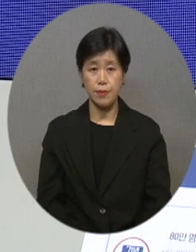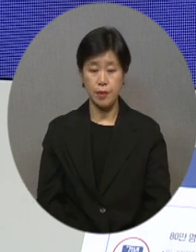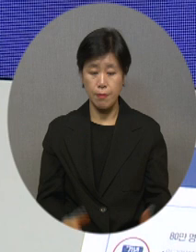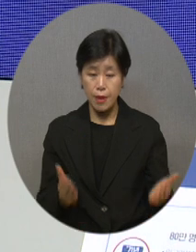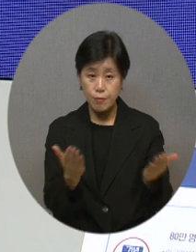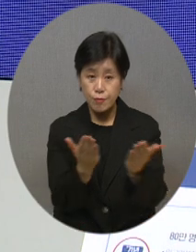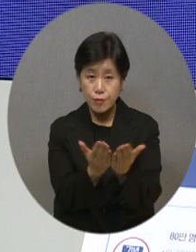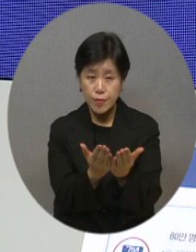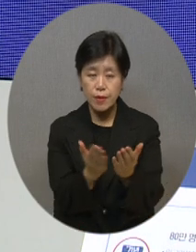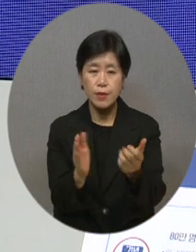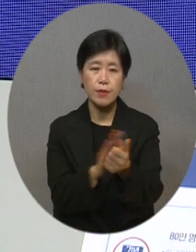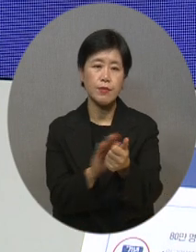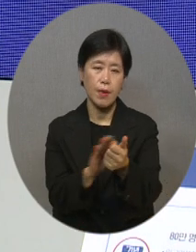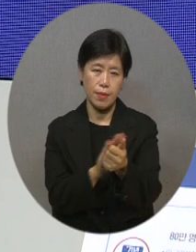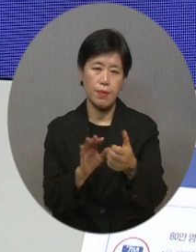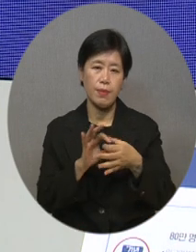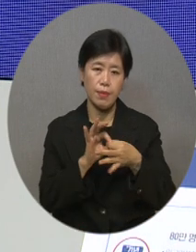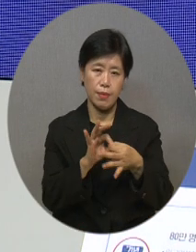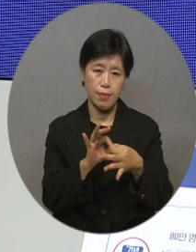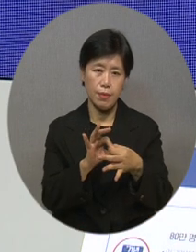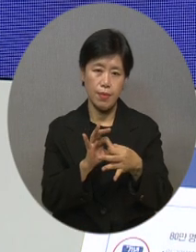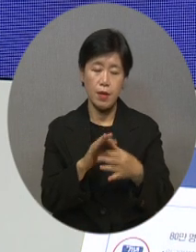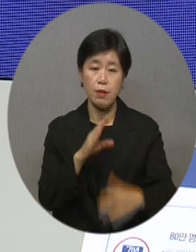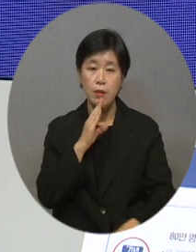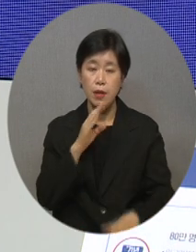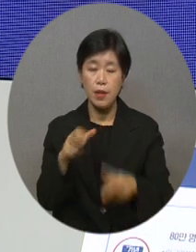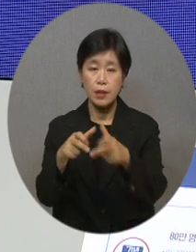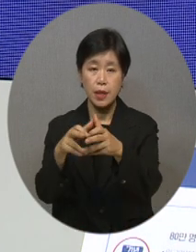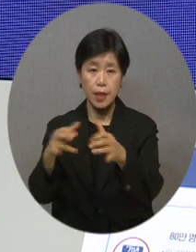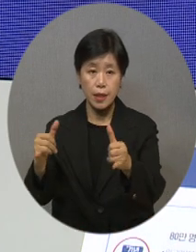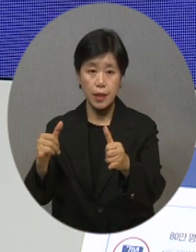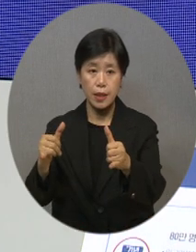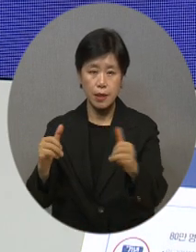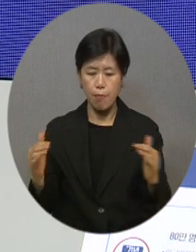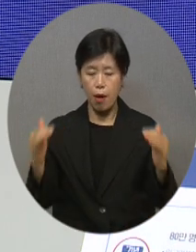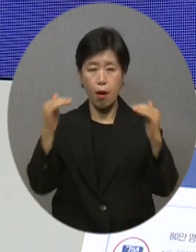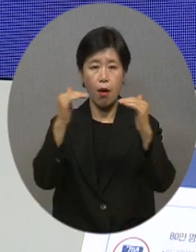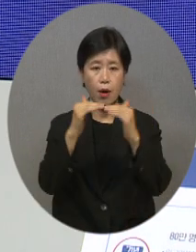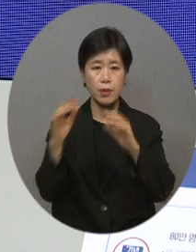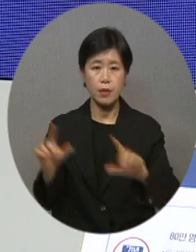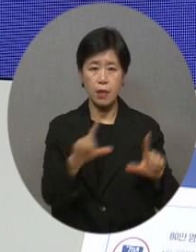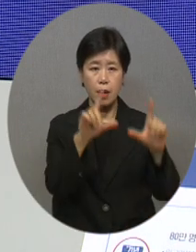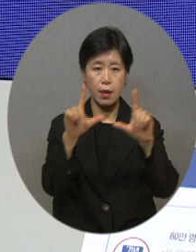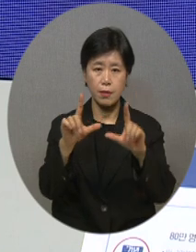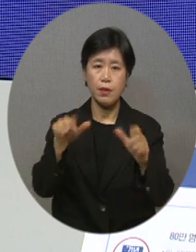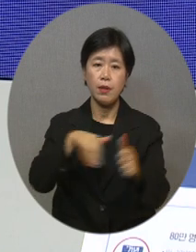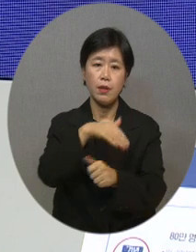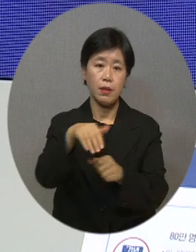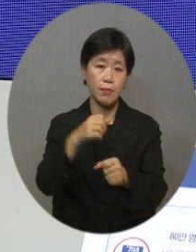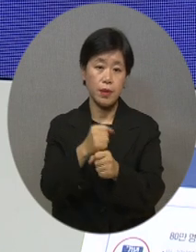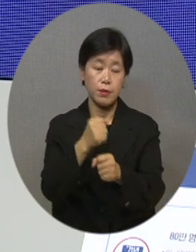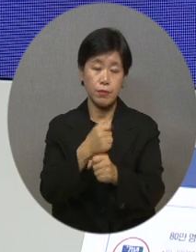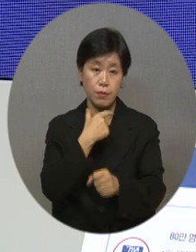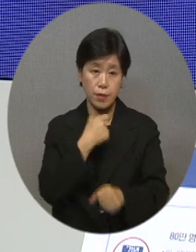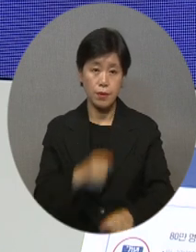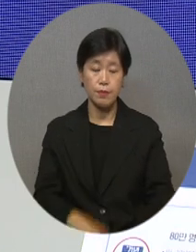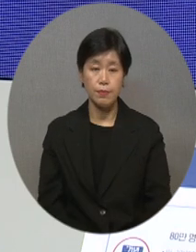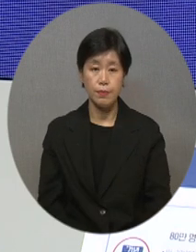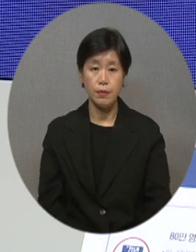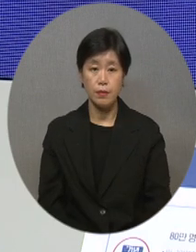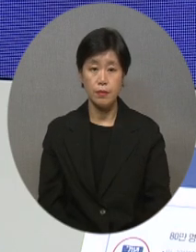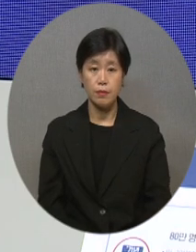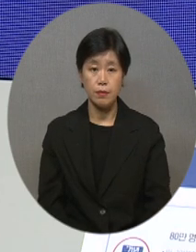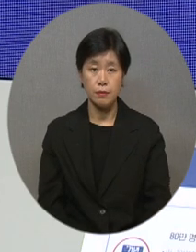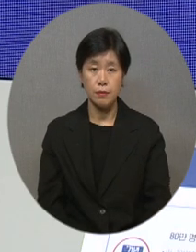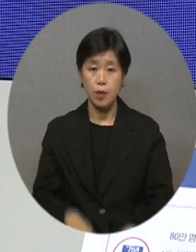맞춤형 지원을 통해 가지고 우리 장애인들을 정말로 자유롭고 평등한 삶을 하는 환경을 만들겠다는 것이 되겠고요. 특별하게